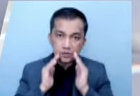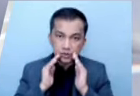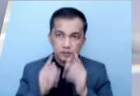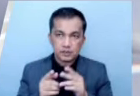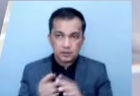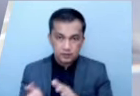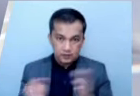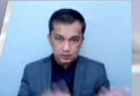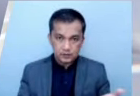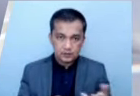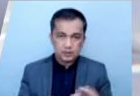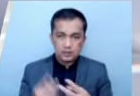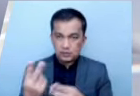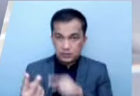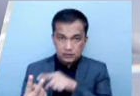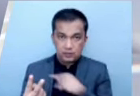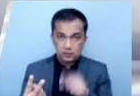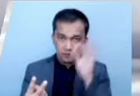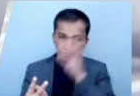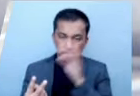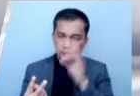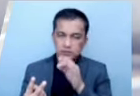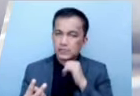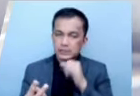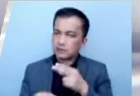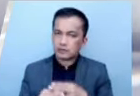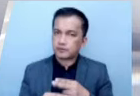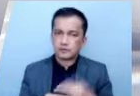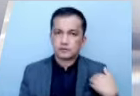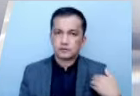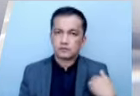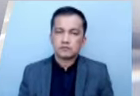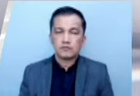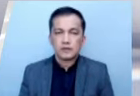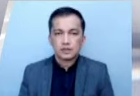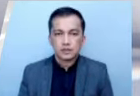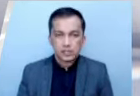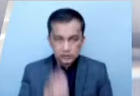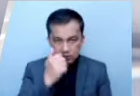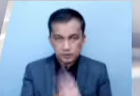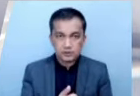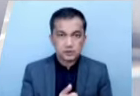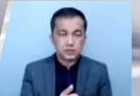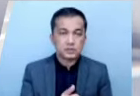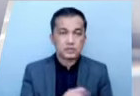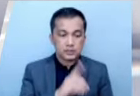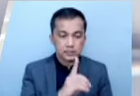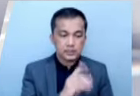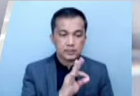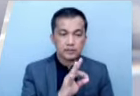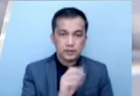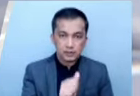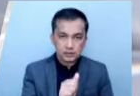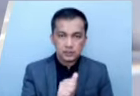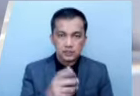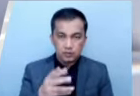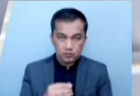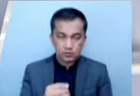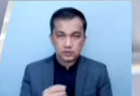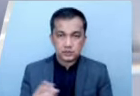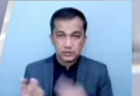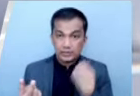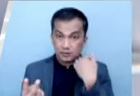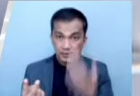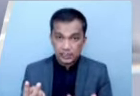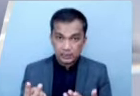dalawang Pinoy na hindi nito pinangalanan. Kinumpirma rin ito ng Department of Foreign Affairs. Bukod daw sa mga namatay, may